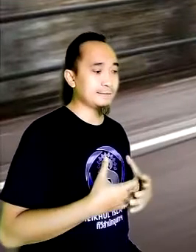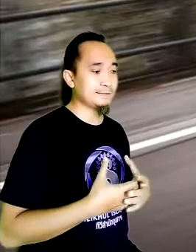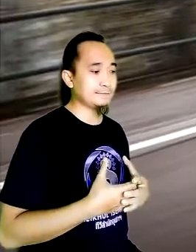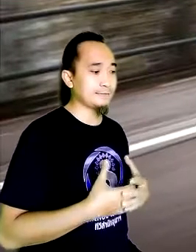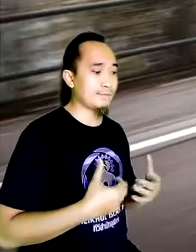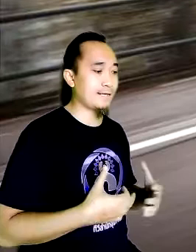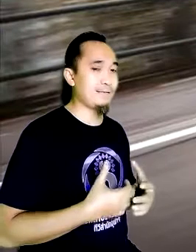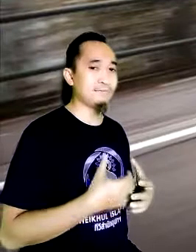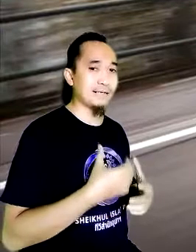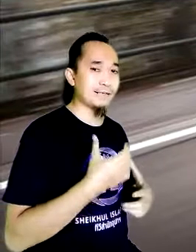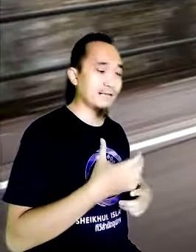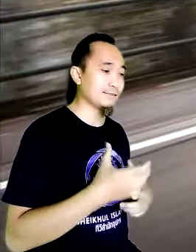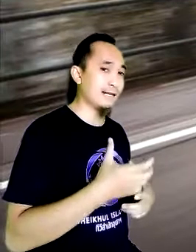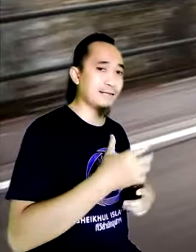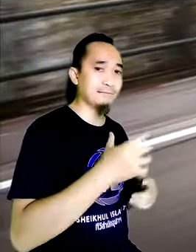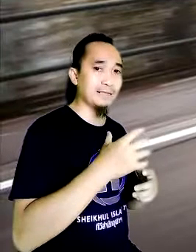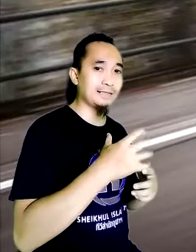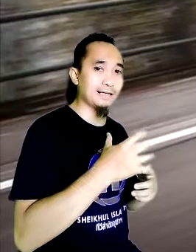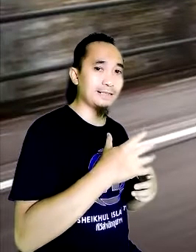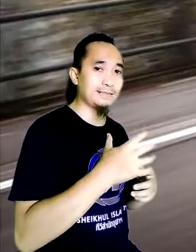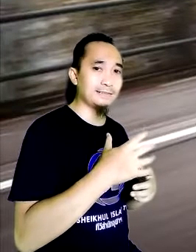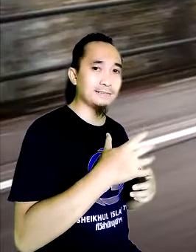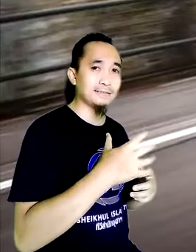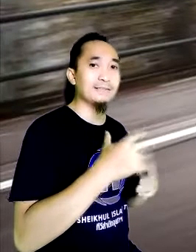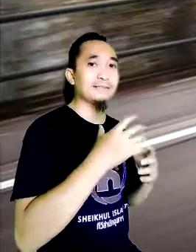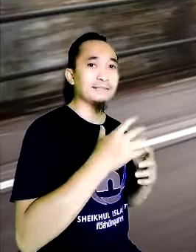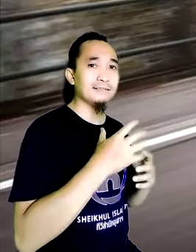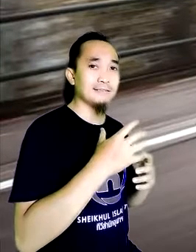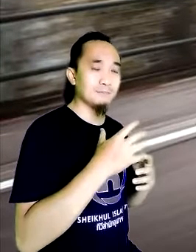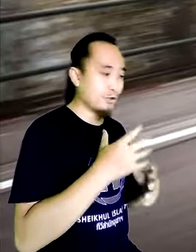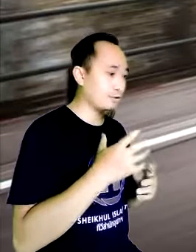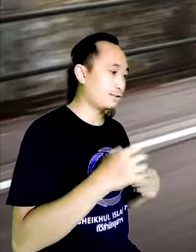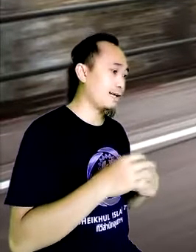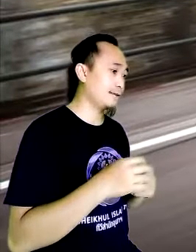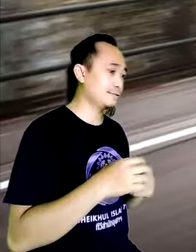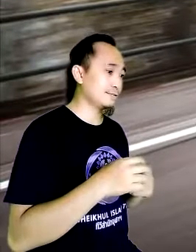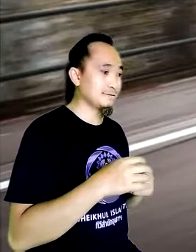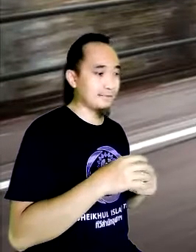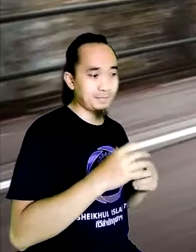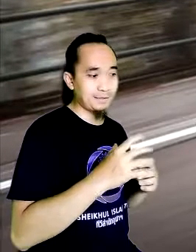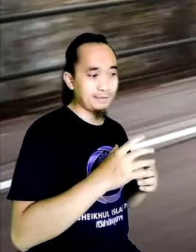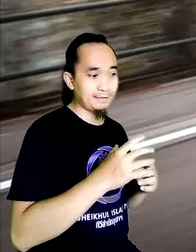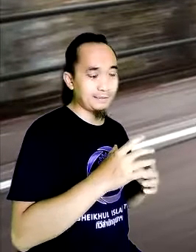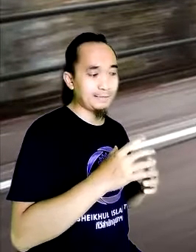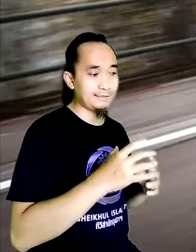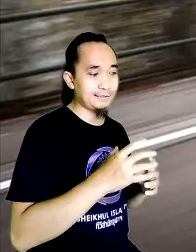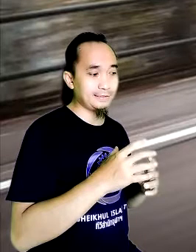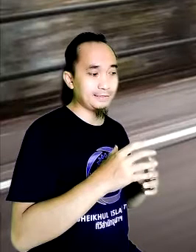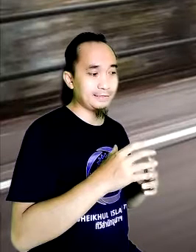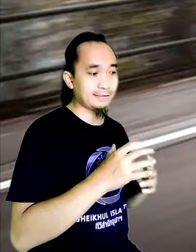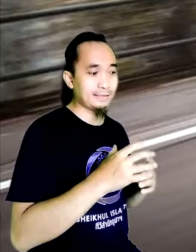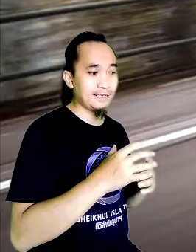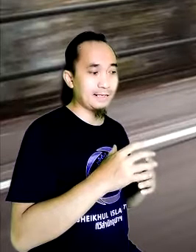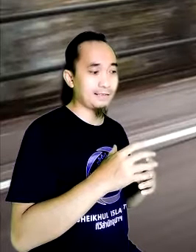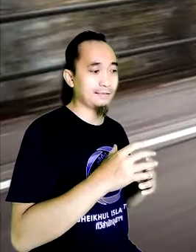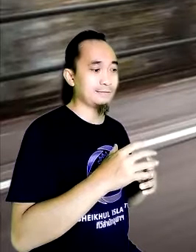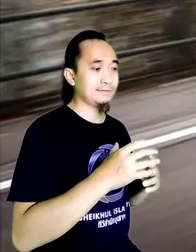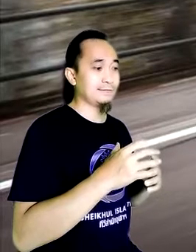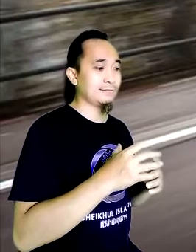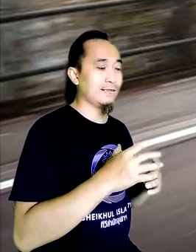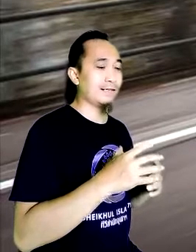sini sama pengendara sedang mengendarai motornya, tapi terlihat di sini dia